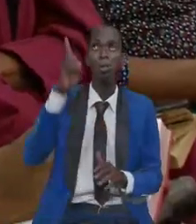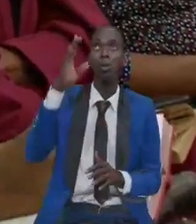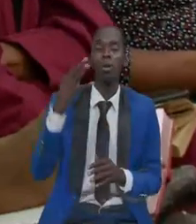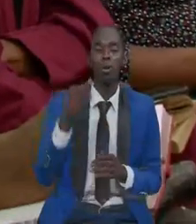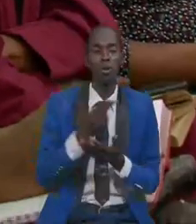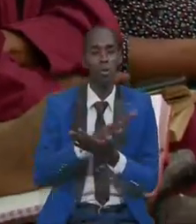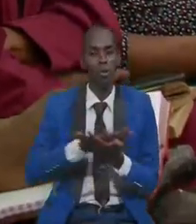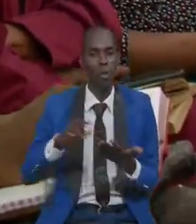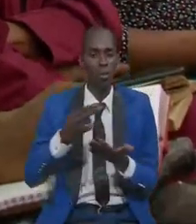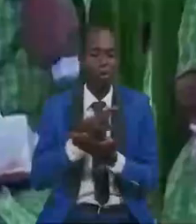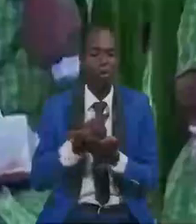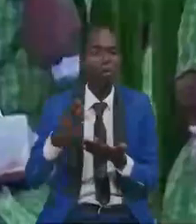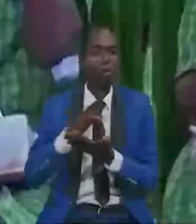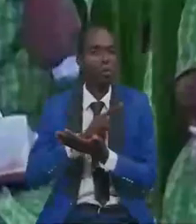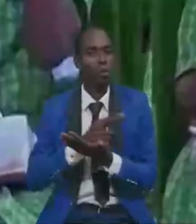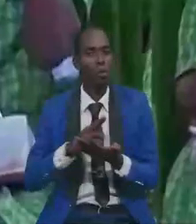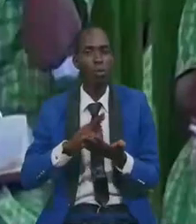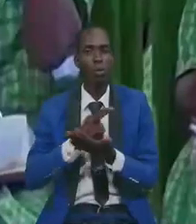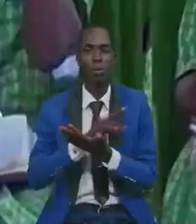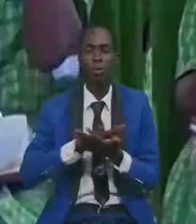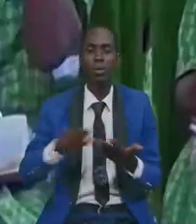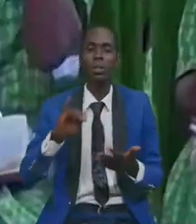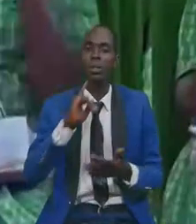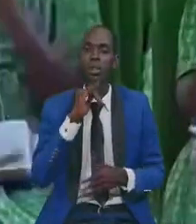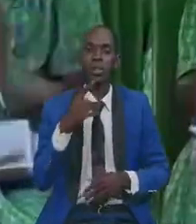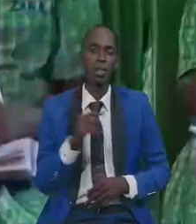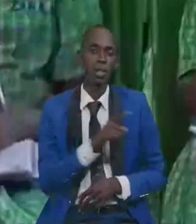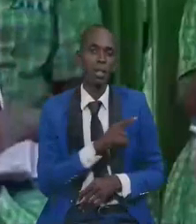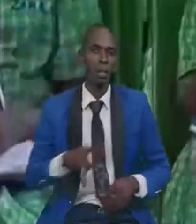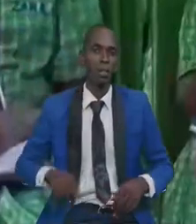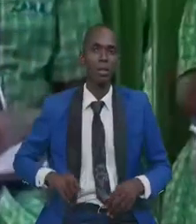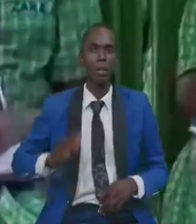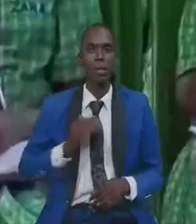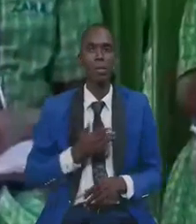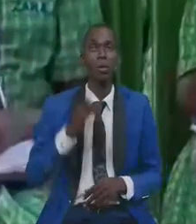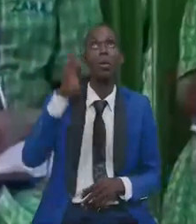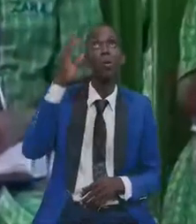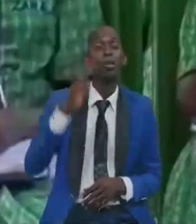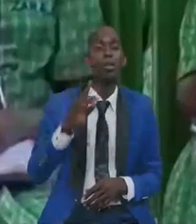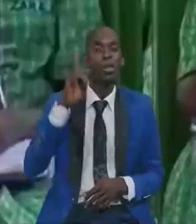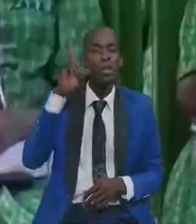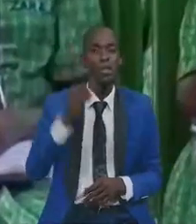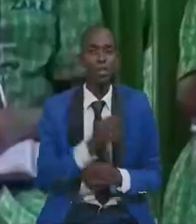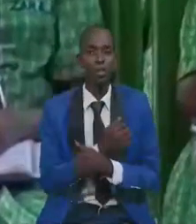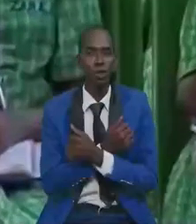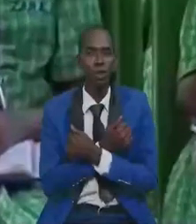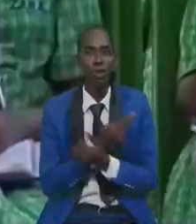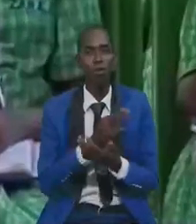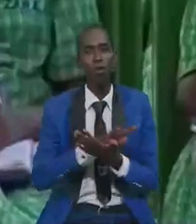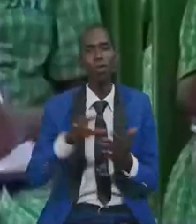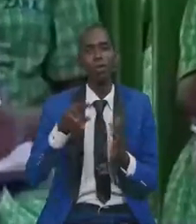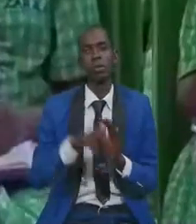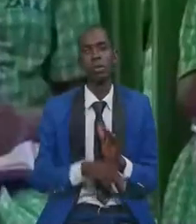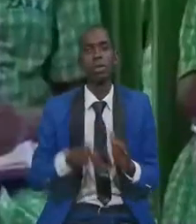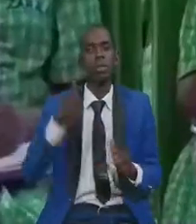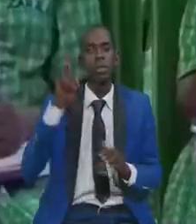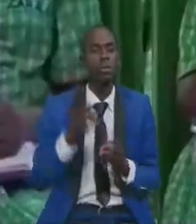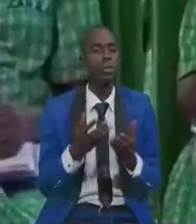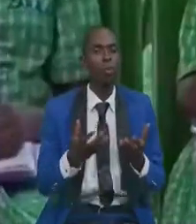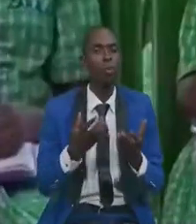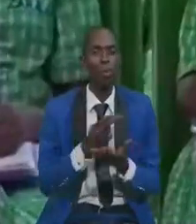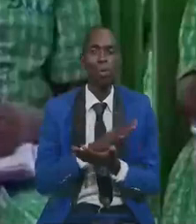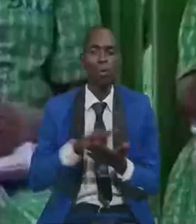le Saint, le Saint, le Saint, le Saint des Saints. Il est le Dieu, notre Dieu. Il aime la sainteté. Il désire la sainteté. Il œuvre avec la sainteté.